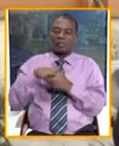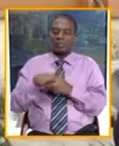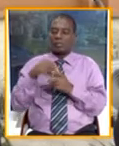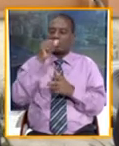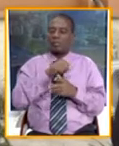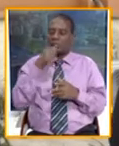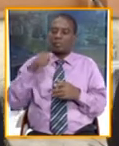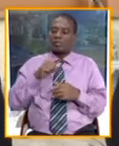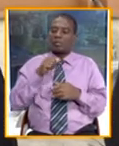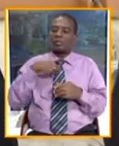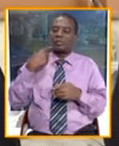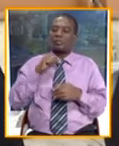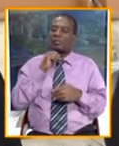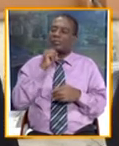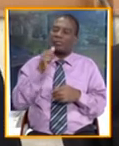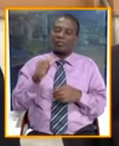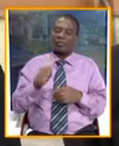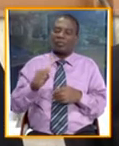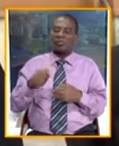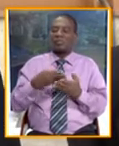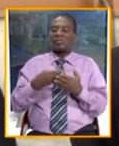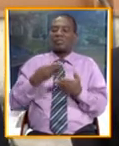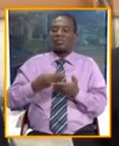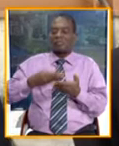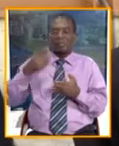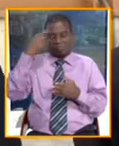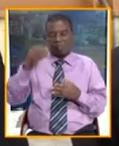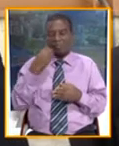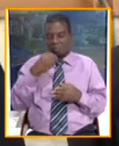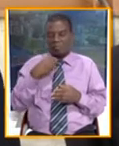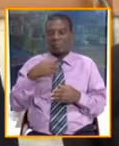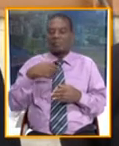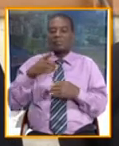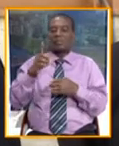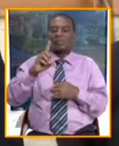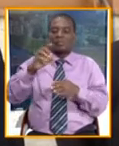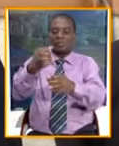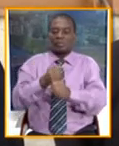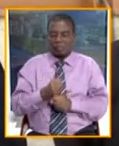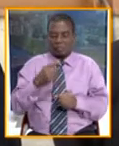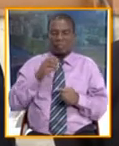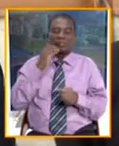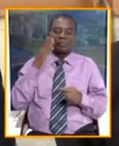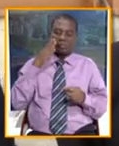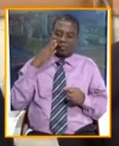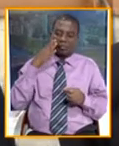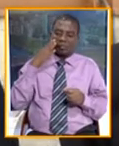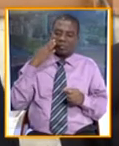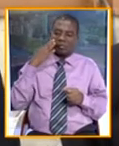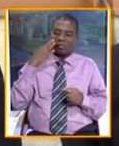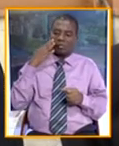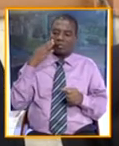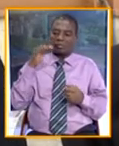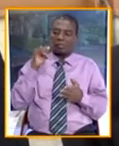les moyens de se nourrir d'acquérir un logement. D'où la nécessité de mettre en place le mécanisme de location-vente.